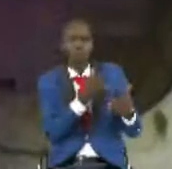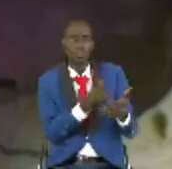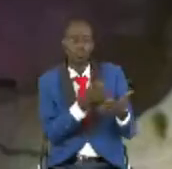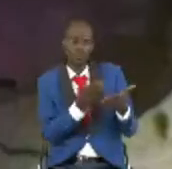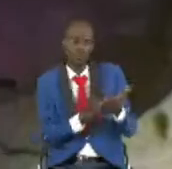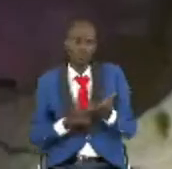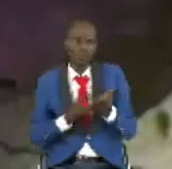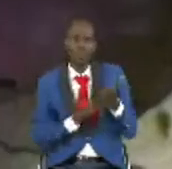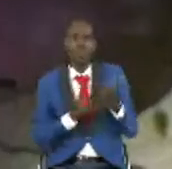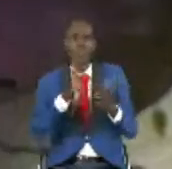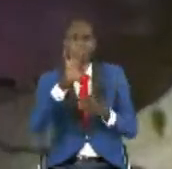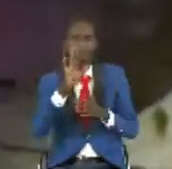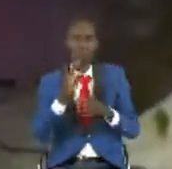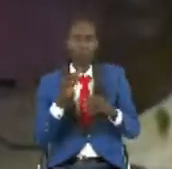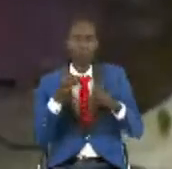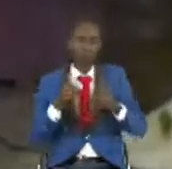Donc, vous qui écoutez la radio,